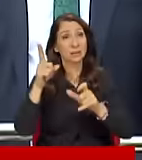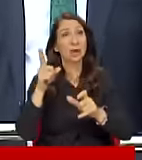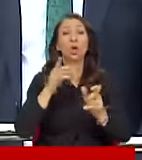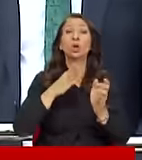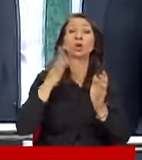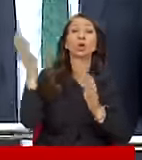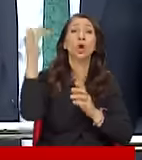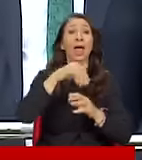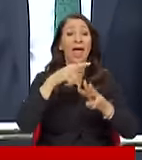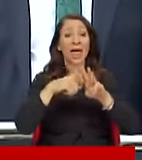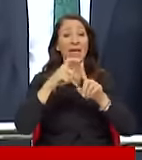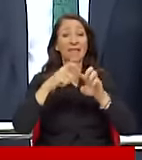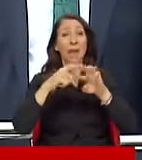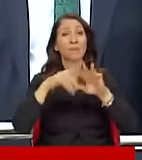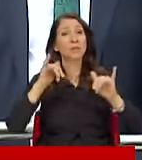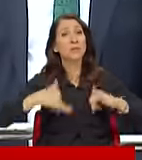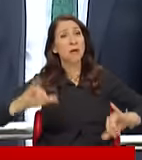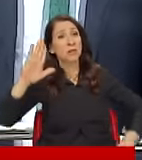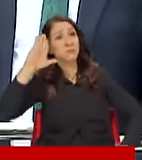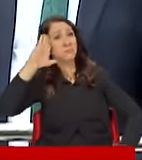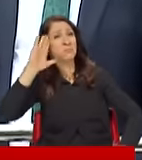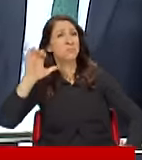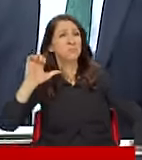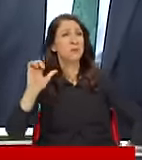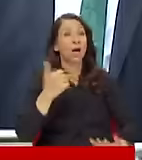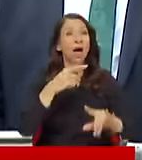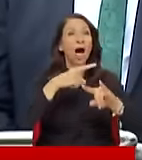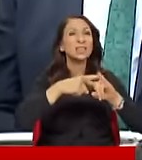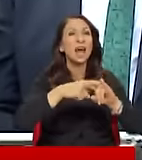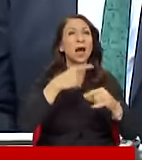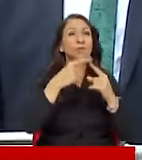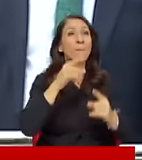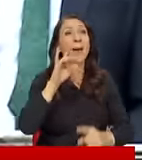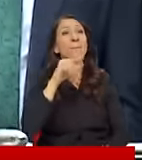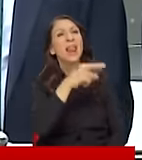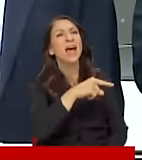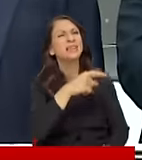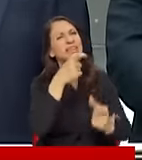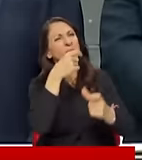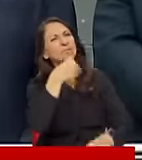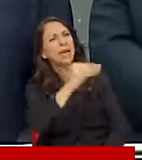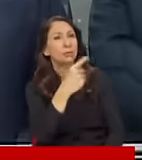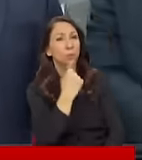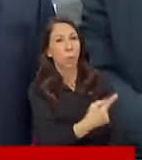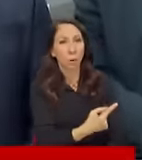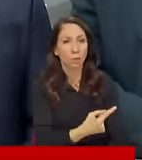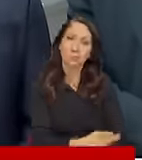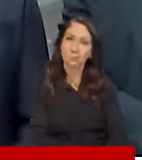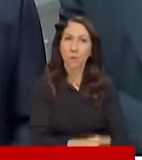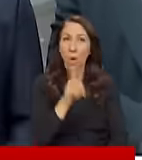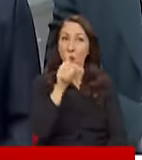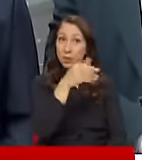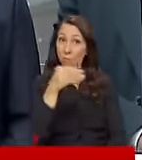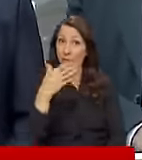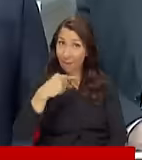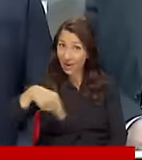yolluyor Edremit'e, en güzel tatili yapıyor. Hasan amcaya MHP'liler simit satsın diyor. 16